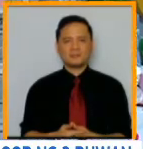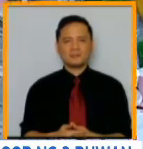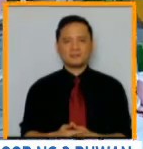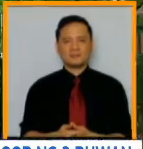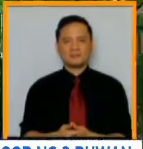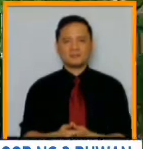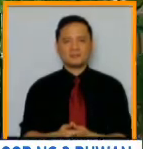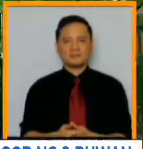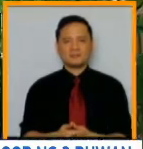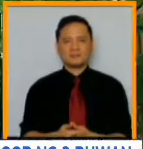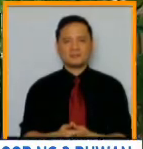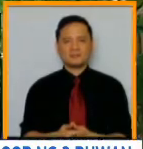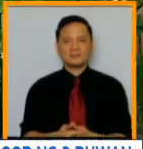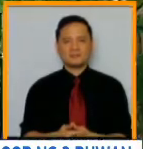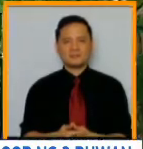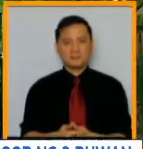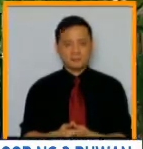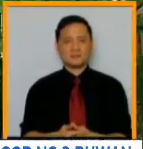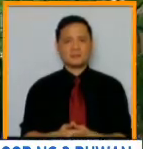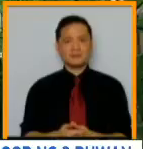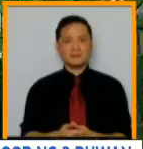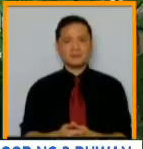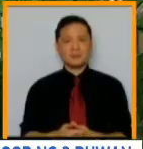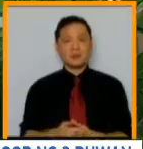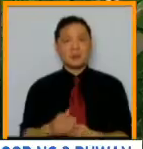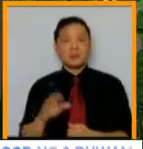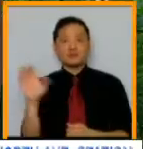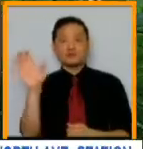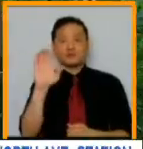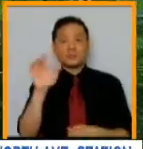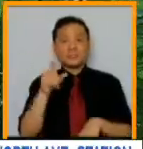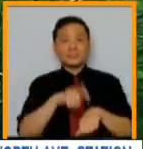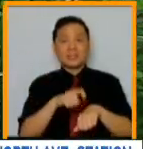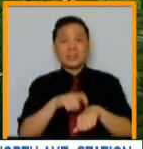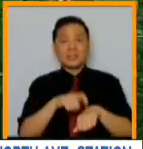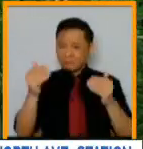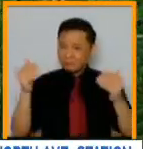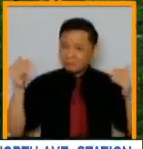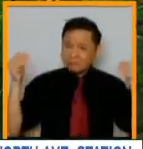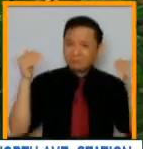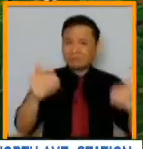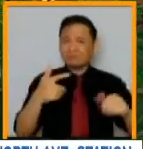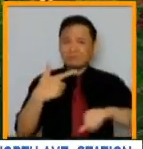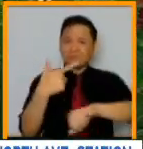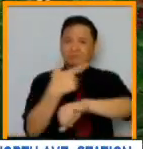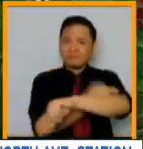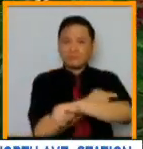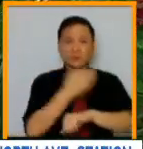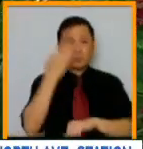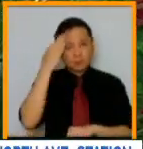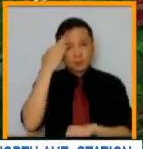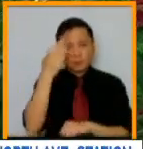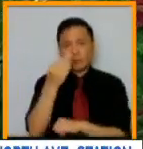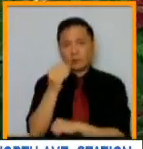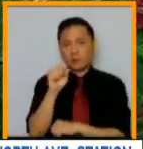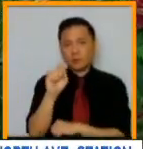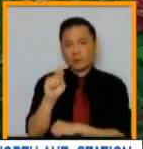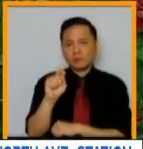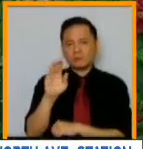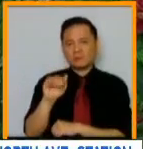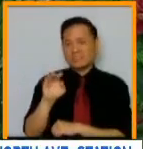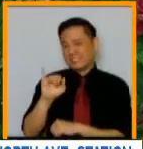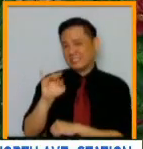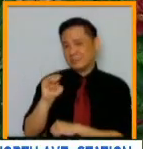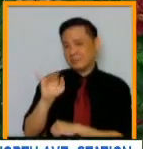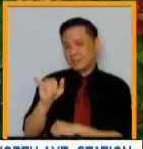Ngayon magpapasko, magpa-booster shot na. Yan ang mensahe niya na tonight show host Jimmy Fallon at artists Ariana Grande and Megan